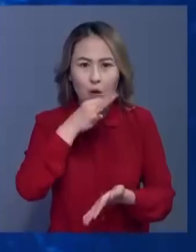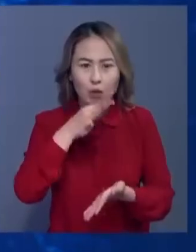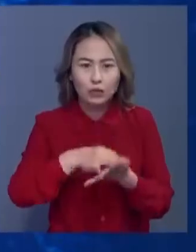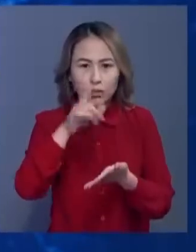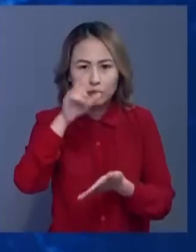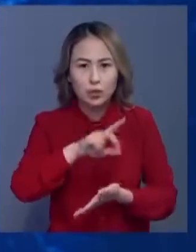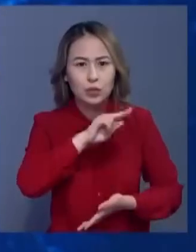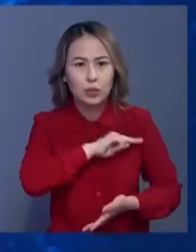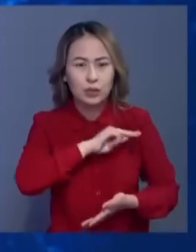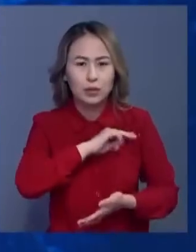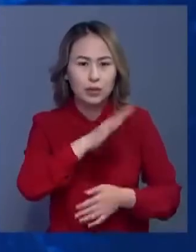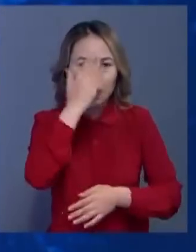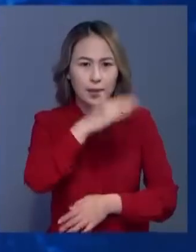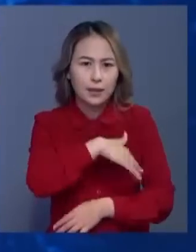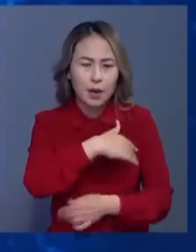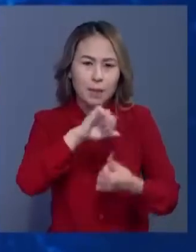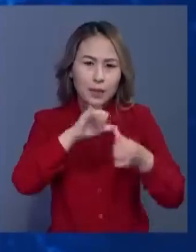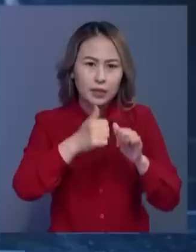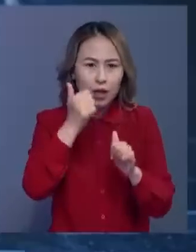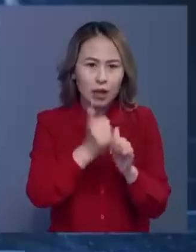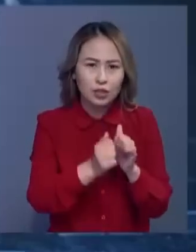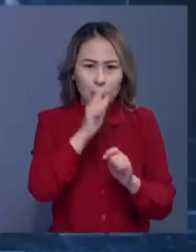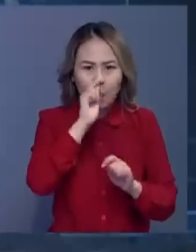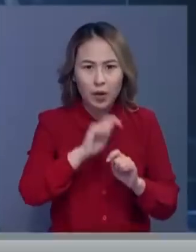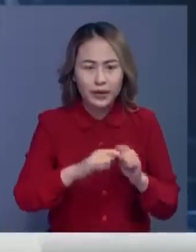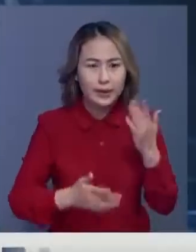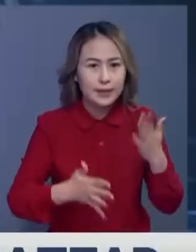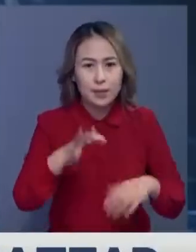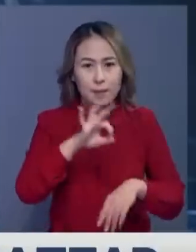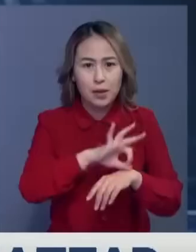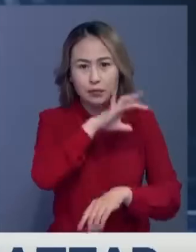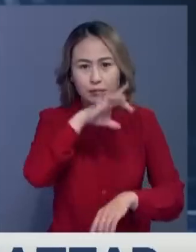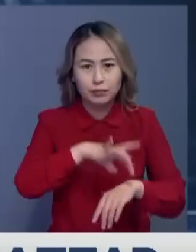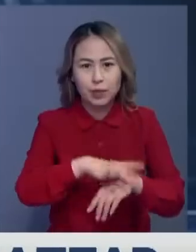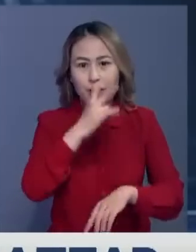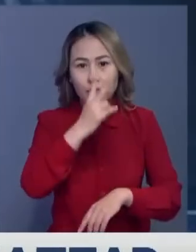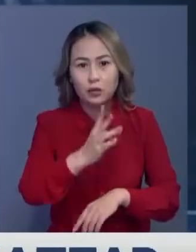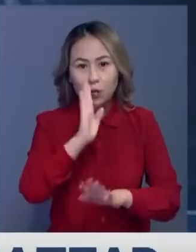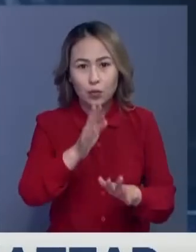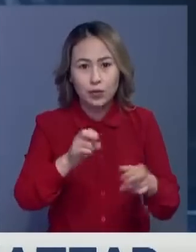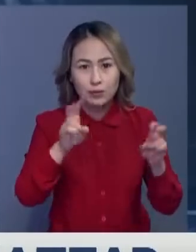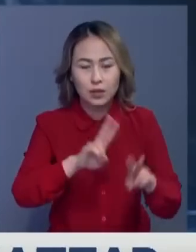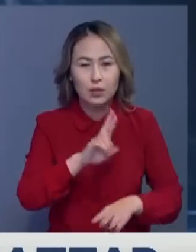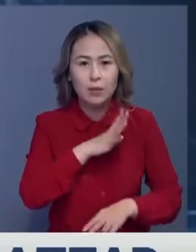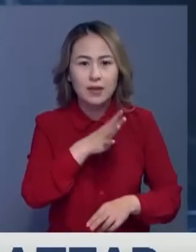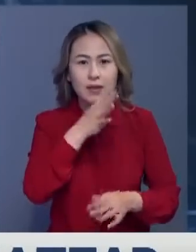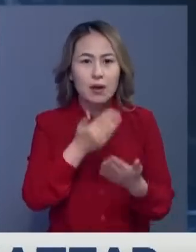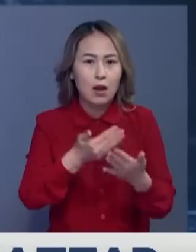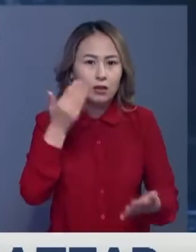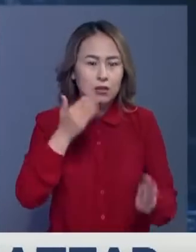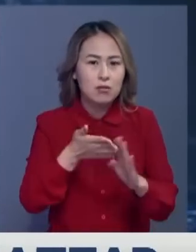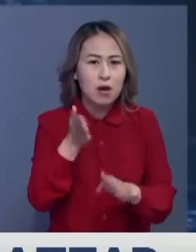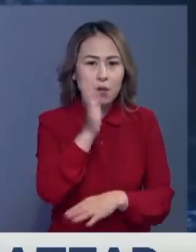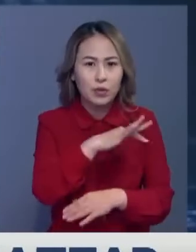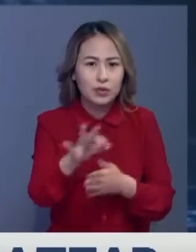анықтайды, жұмысшылардың дене қызуын тұрақты түрде өлшейді. Егер ауру белгілері байқалған маман болса, қызметінен уақытша босатады. Ондай